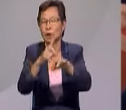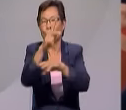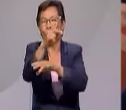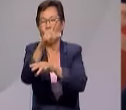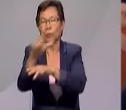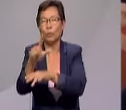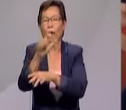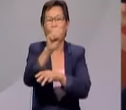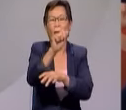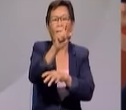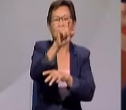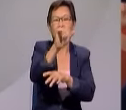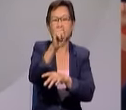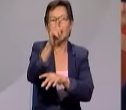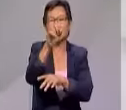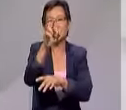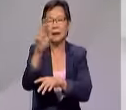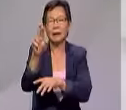Lumpur.